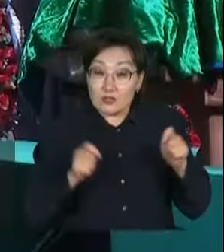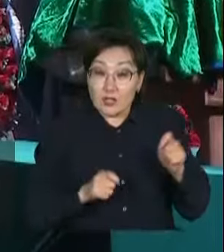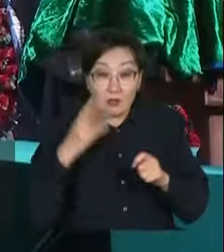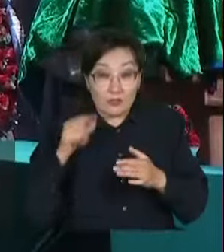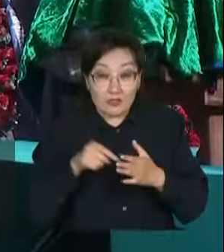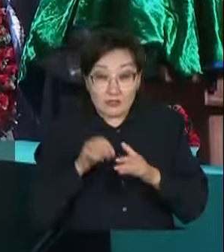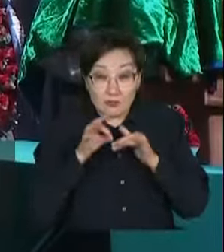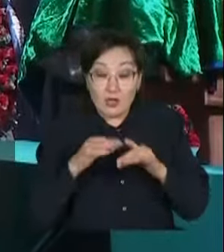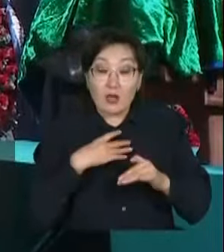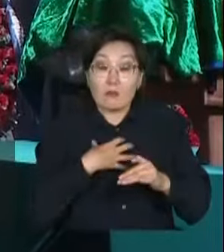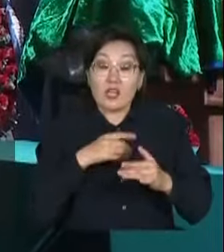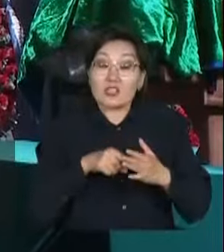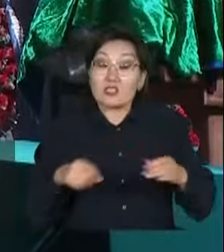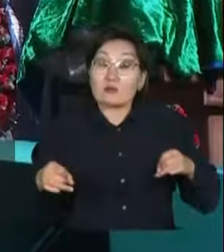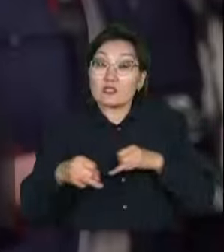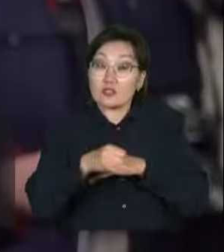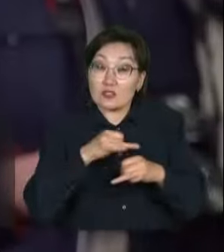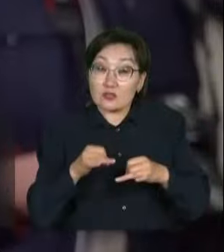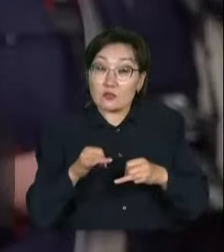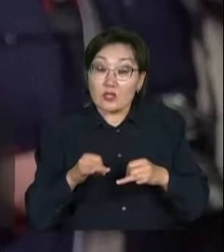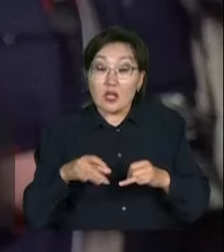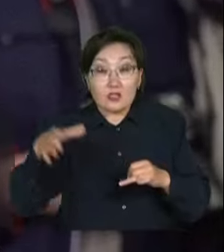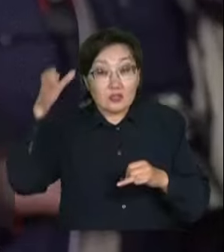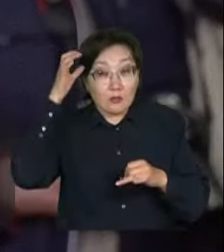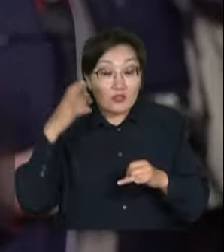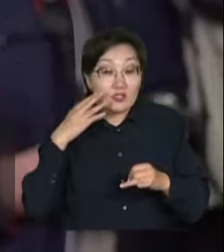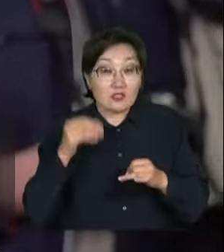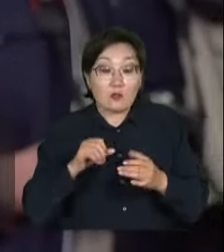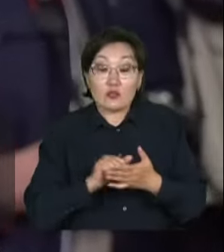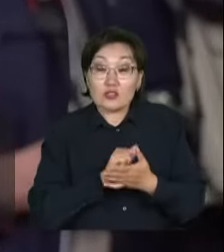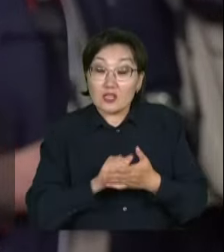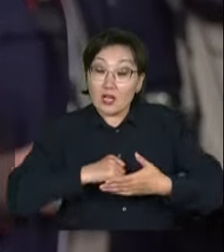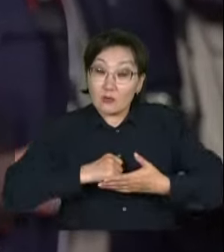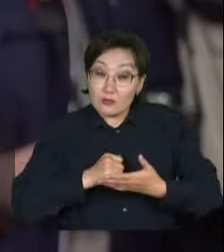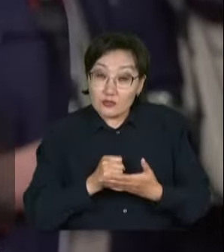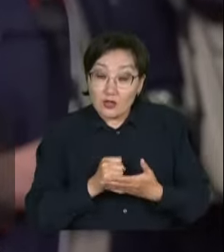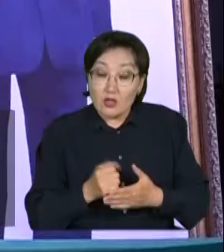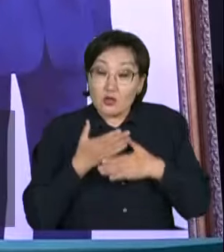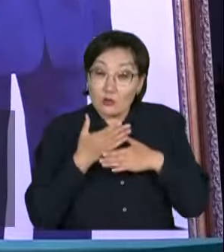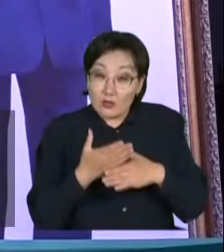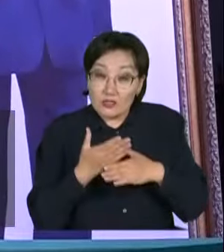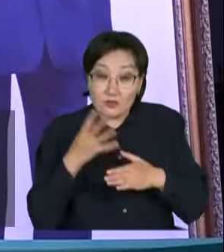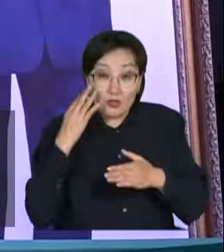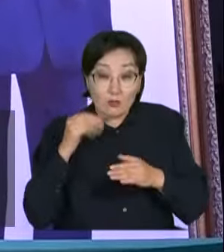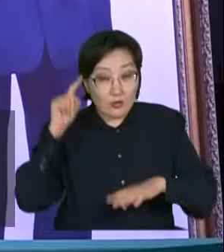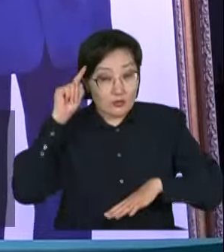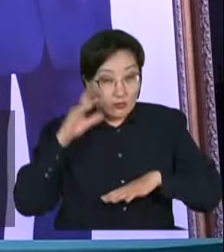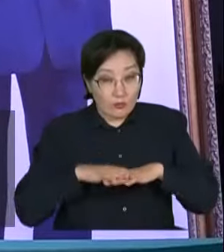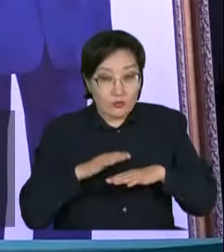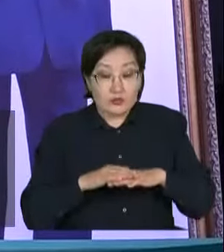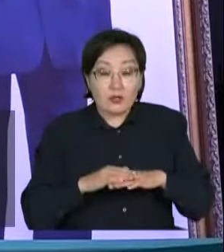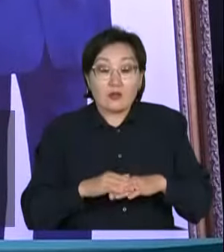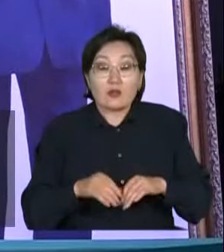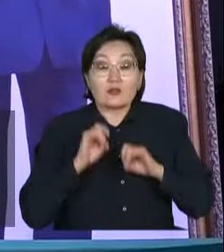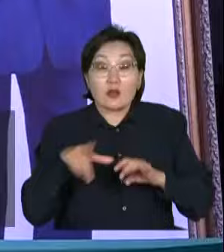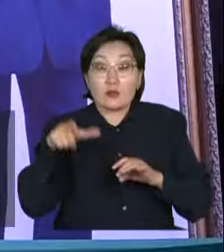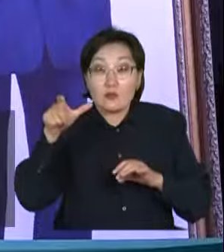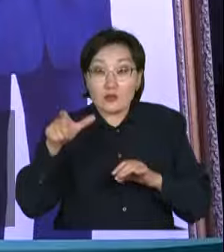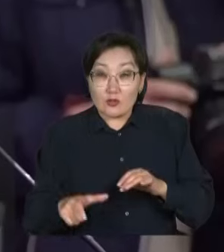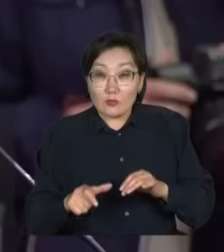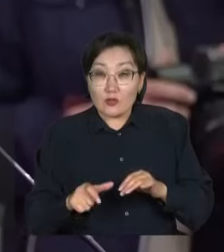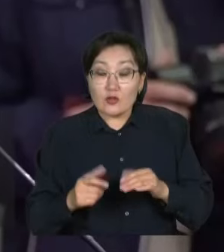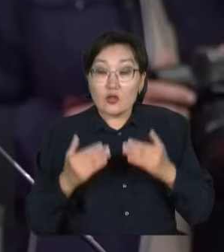Алматыда өтіп, маңызды мәселелер көтерілді. Сондай-ақ ғалым Алматы декларациясының қабылдануынан бұрындық болған Алматы әкімі де тұлғамен қоштасып естеліктерін